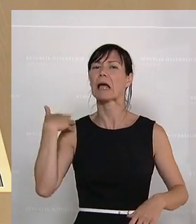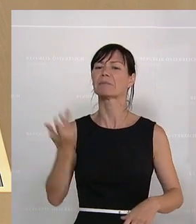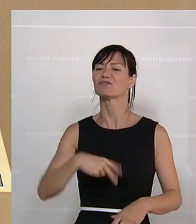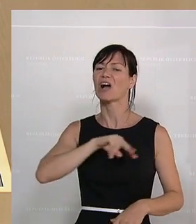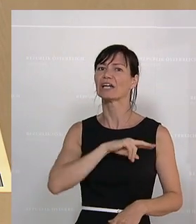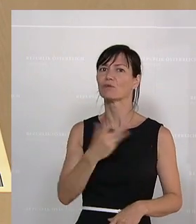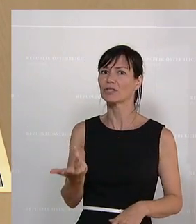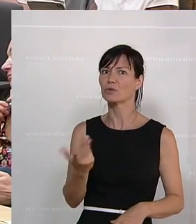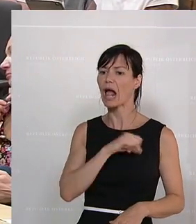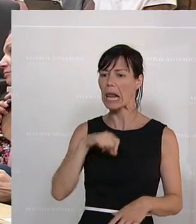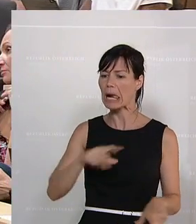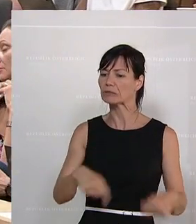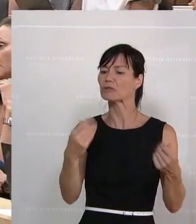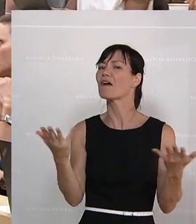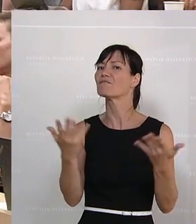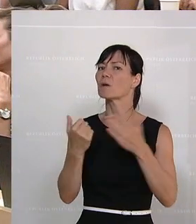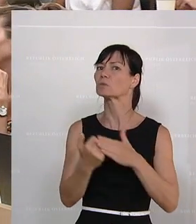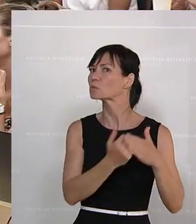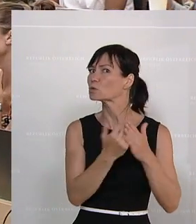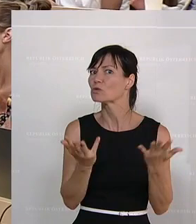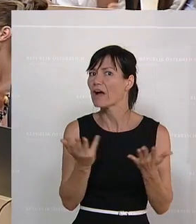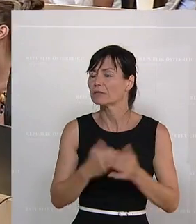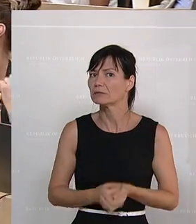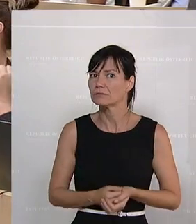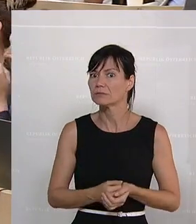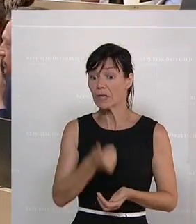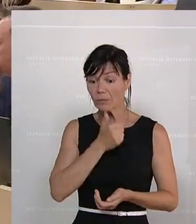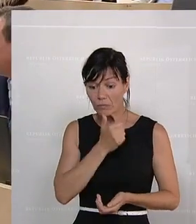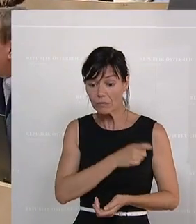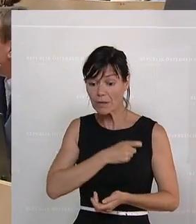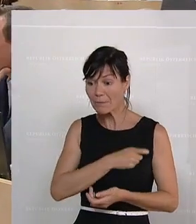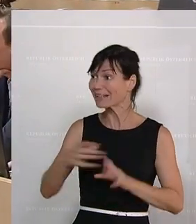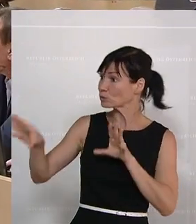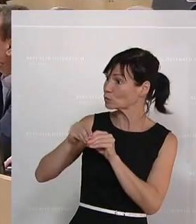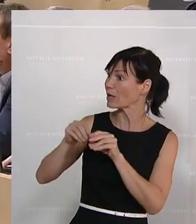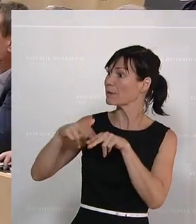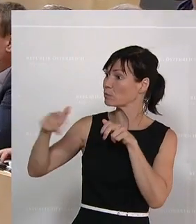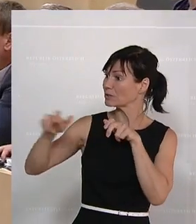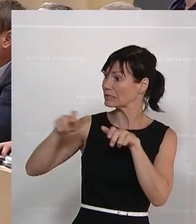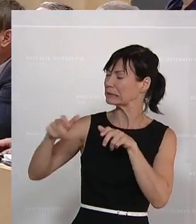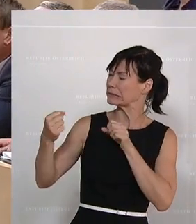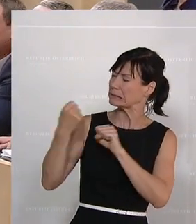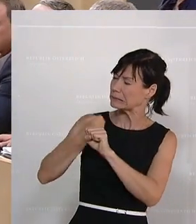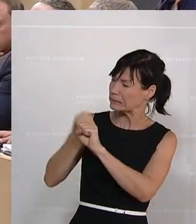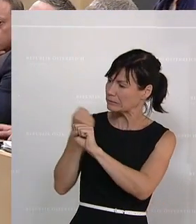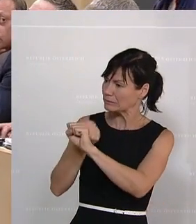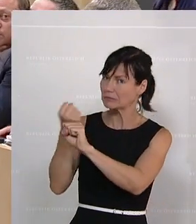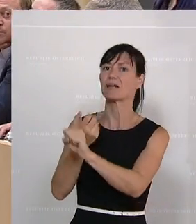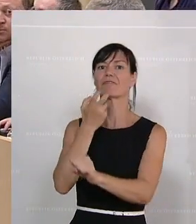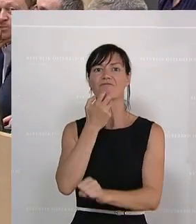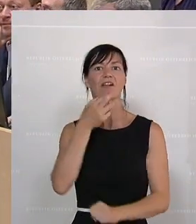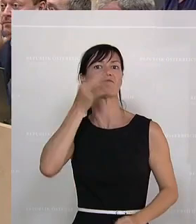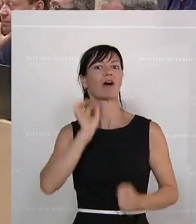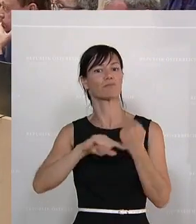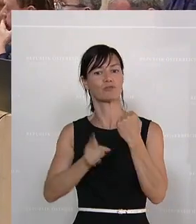die wir wie durchgesetzt haben gemeinsam in dieser bundesregierung dass wir das brauchen budget deutlich erhöht haben und auch die 300 euro